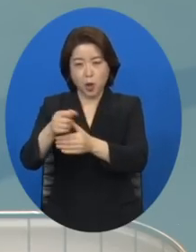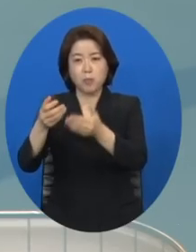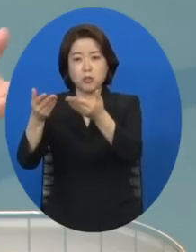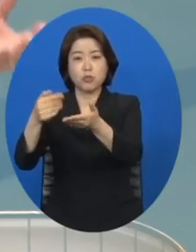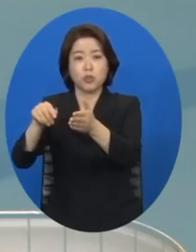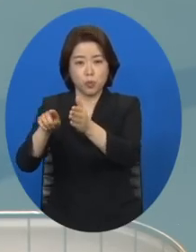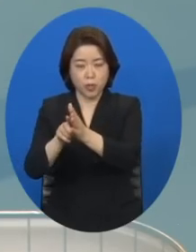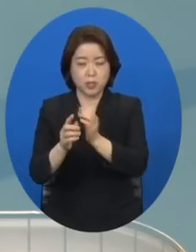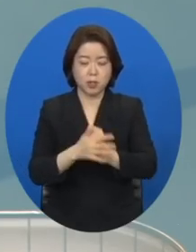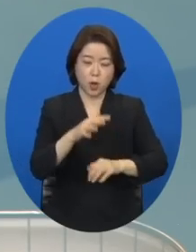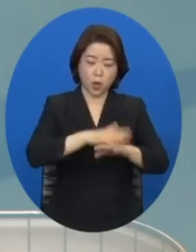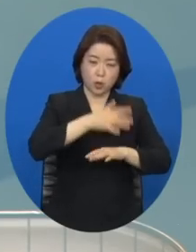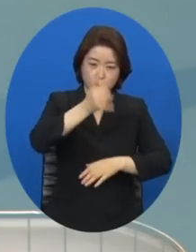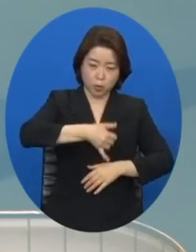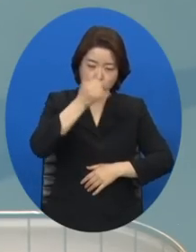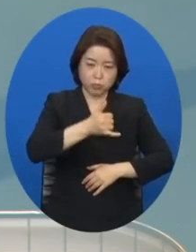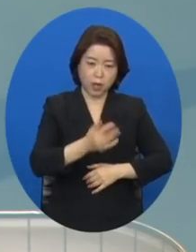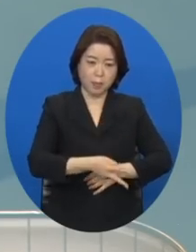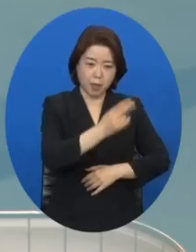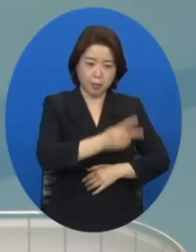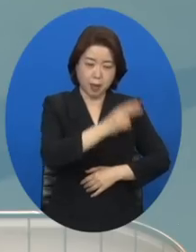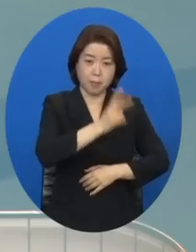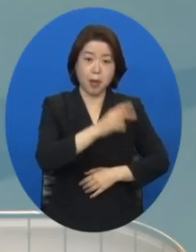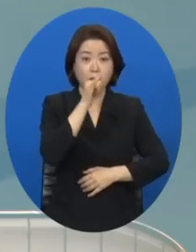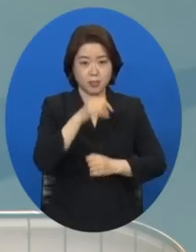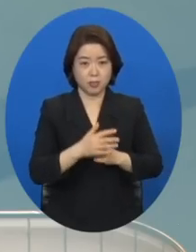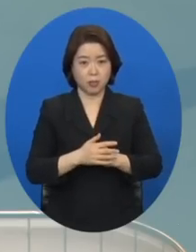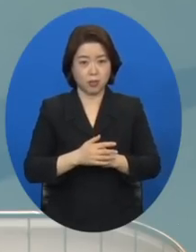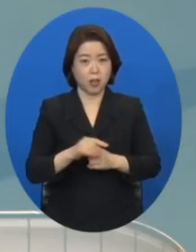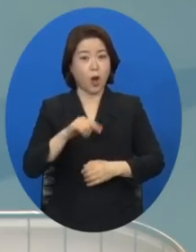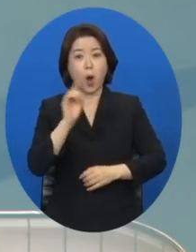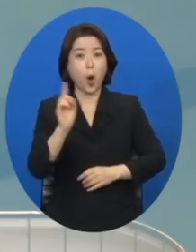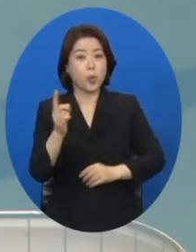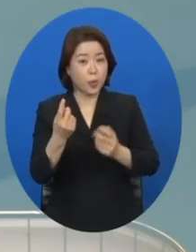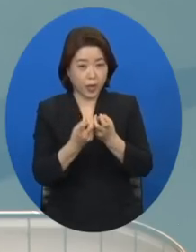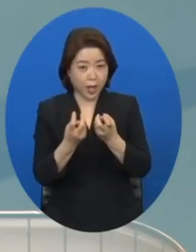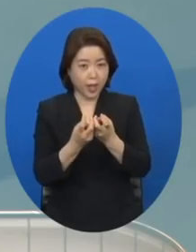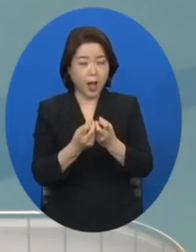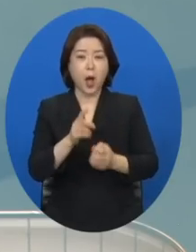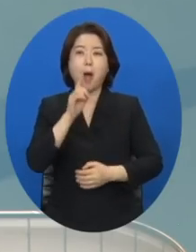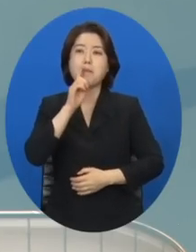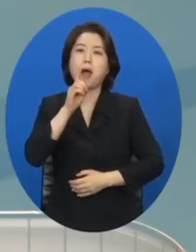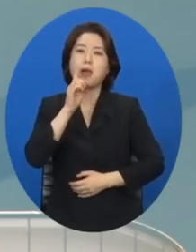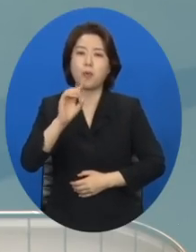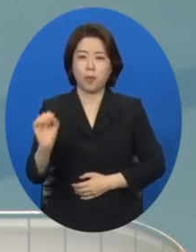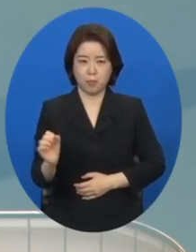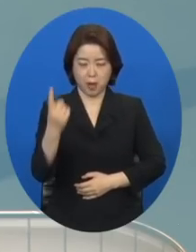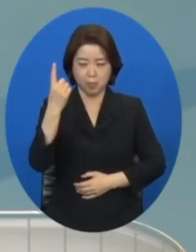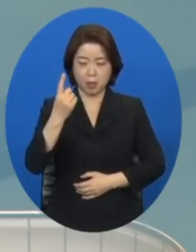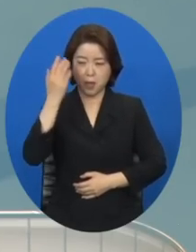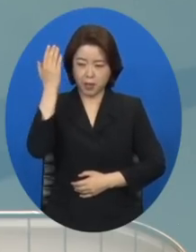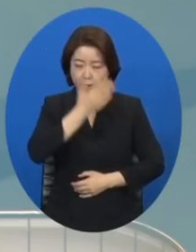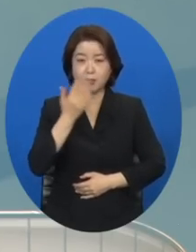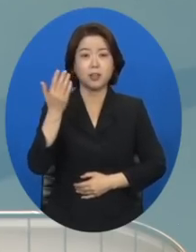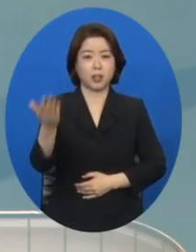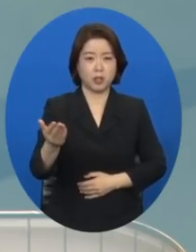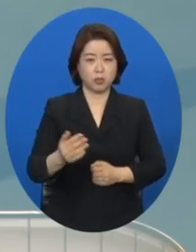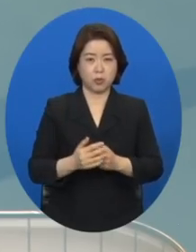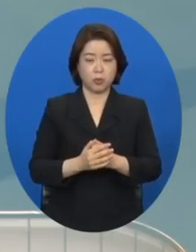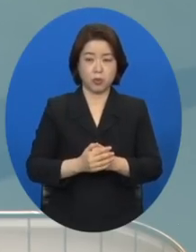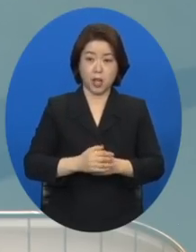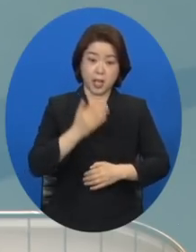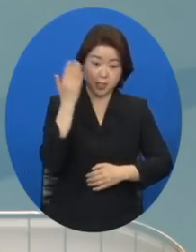어떻게 손절을 합니다 손절을 하는데 그 뒤에 그 손절을 뭘로 하냐 말로 말미암아 깨끗하게 한다는 거예요 자 여기서